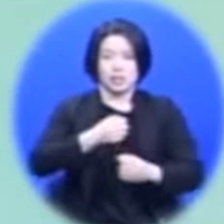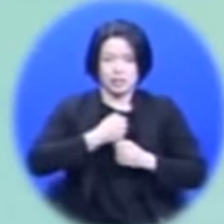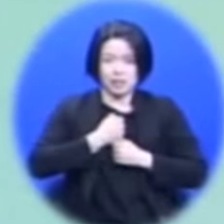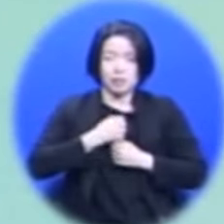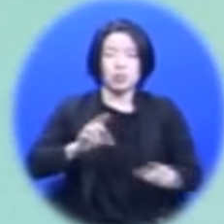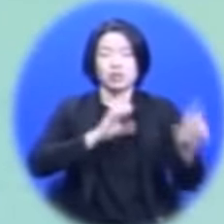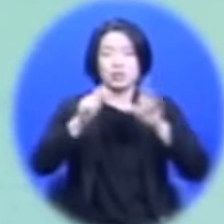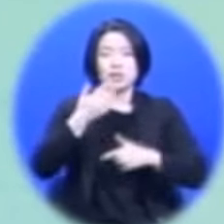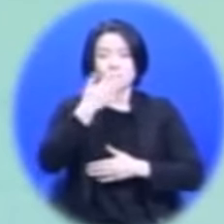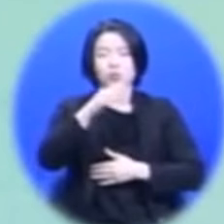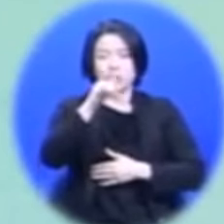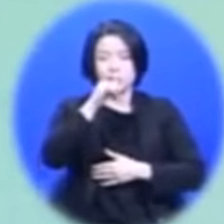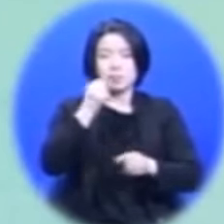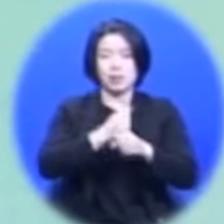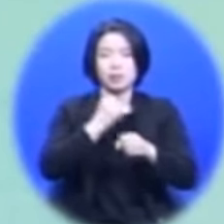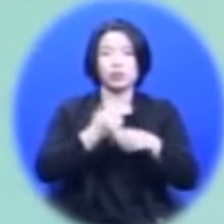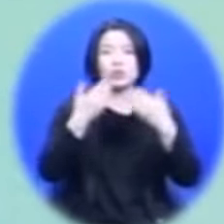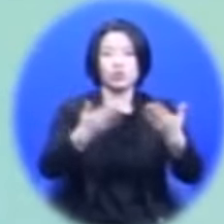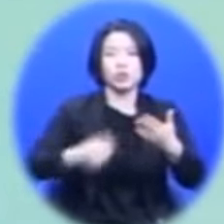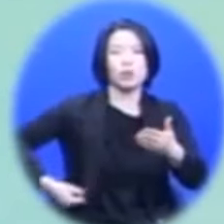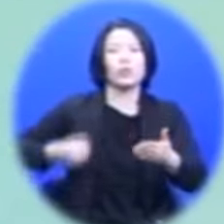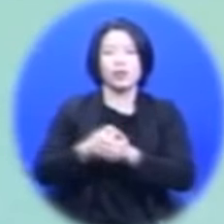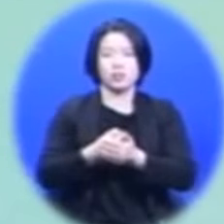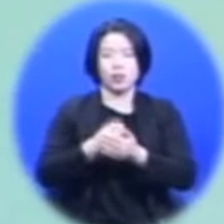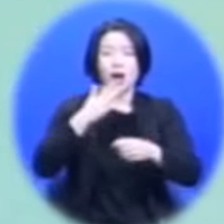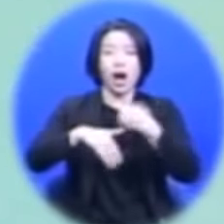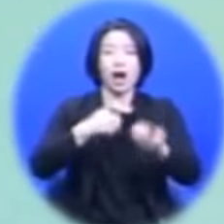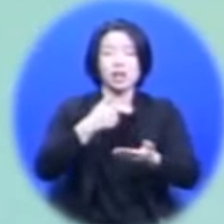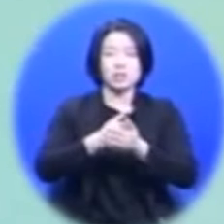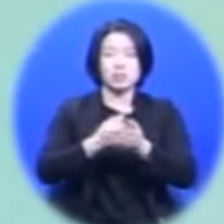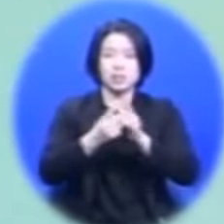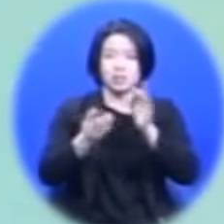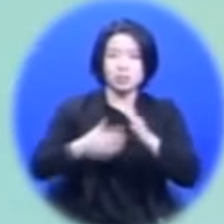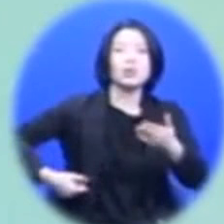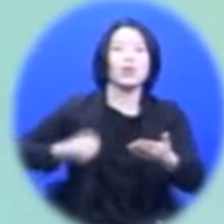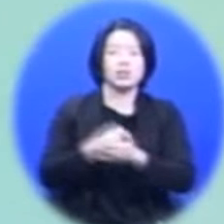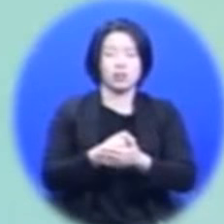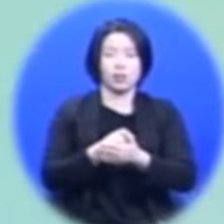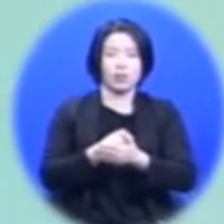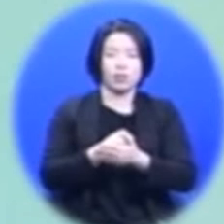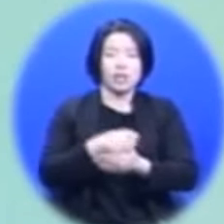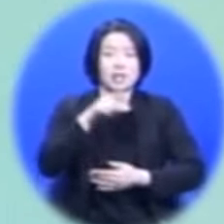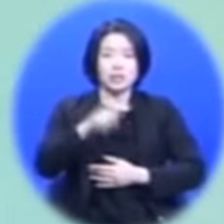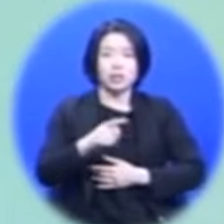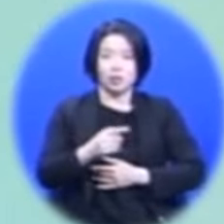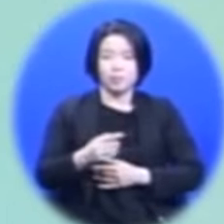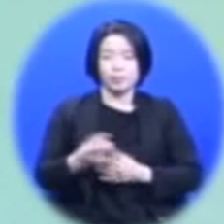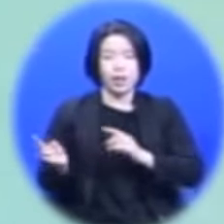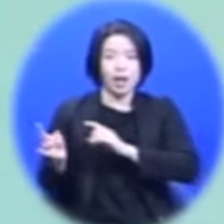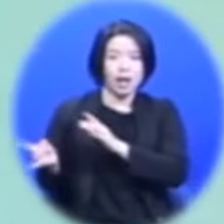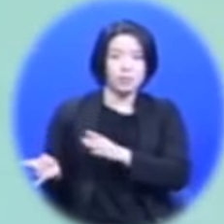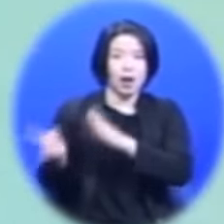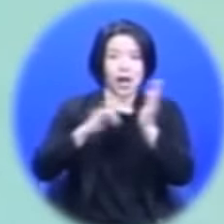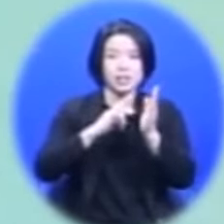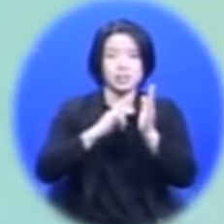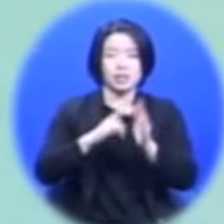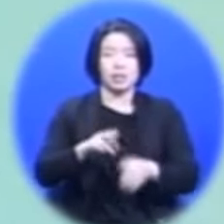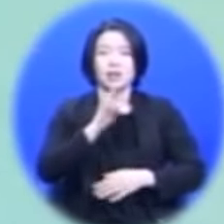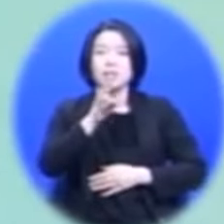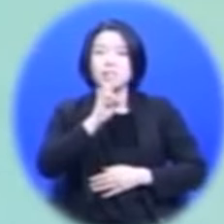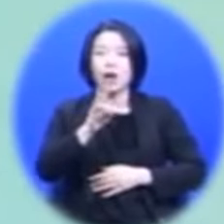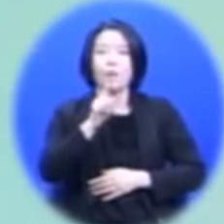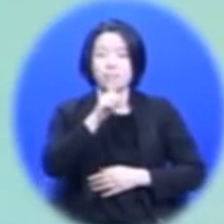하나님이 작정을 하셨어요. 하나님이 그렇게 살게 해 주시겠다. 그걸 에스겔에게 예언하게